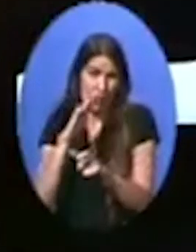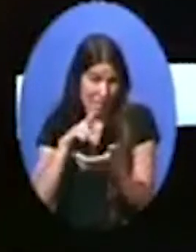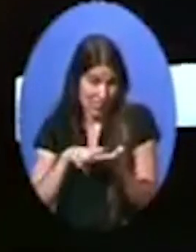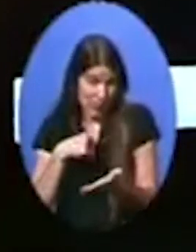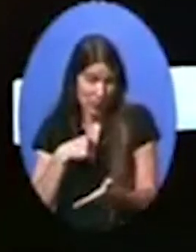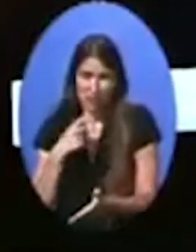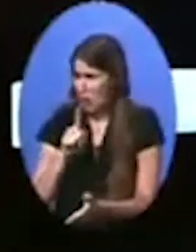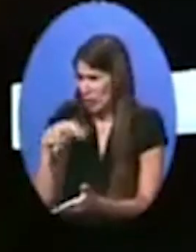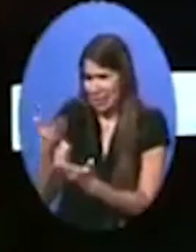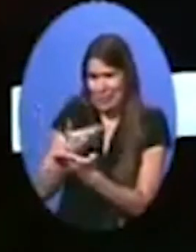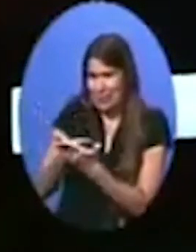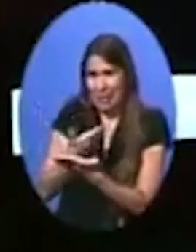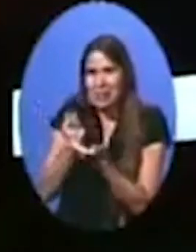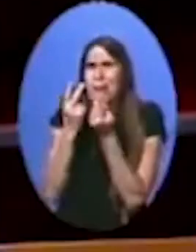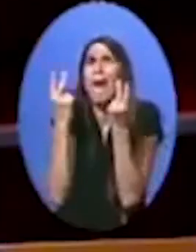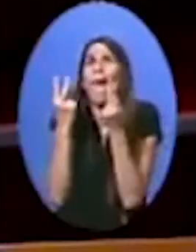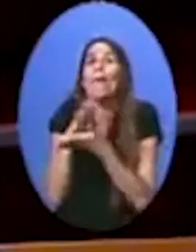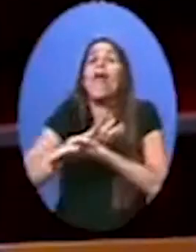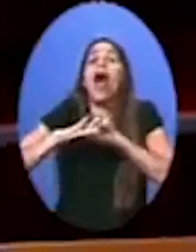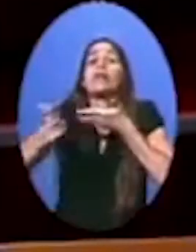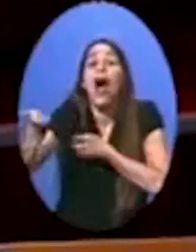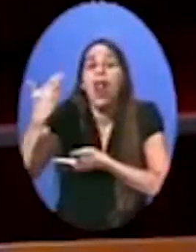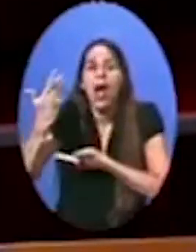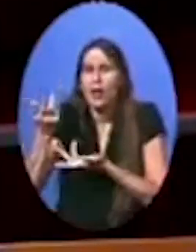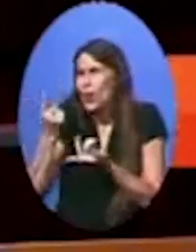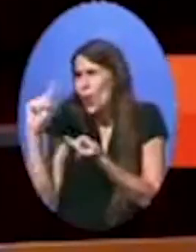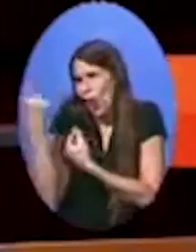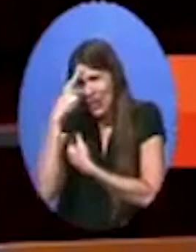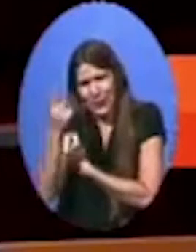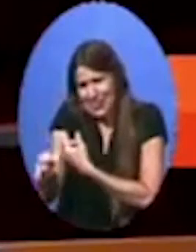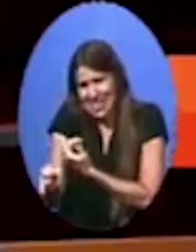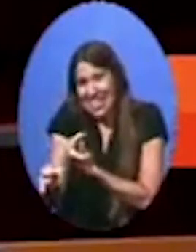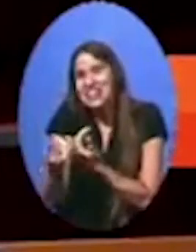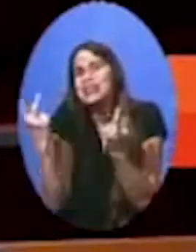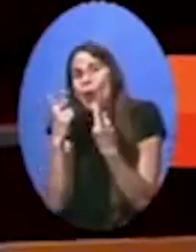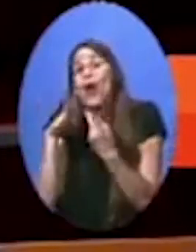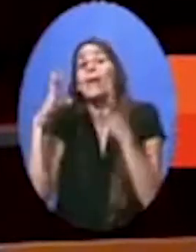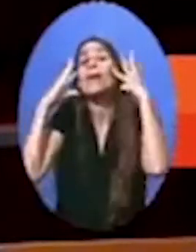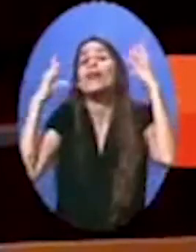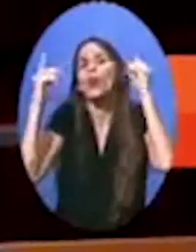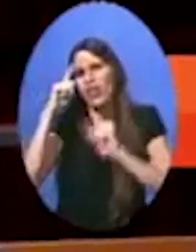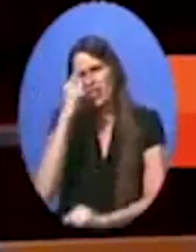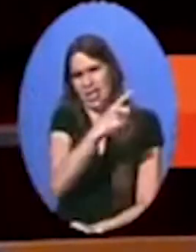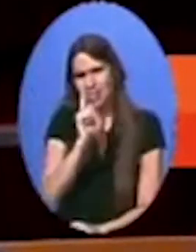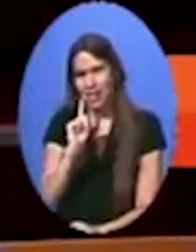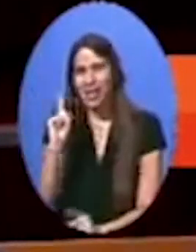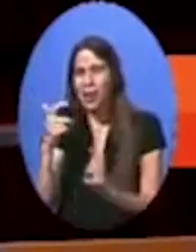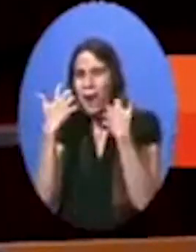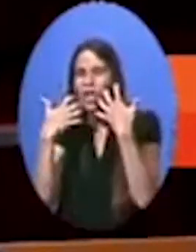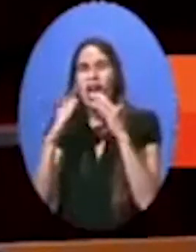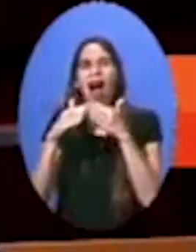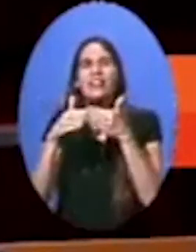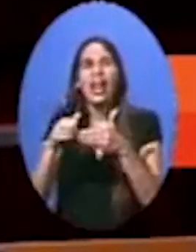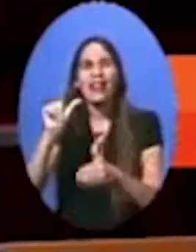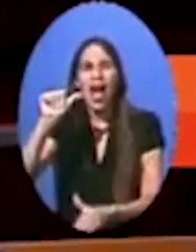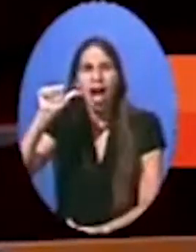לא צריך מסמכים בשביל זה, זה היה ברור מההתחלה. זה היה ברור לכולם וזה היה ברור גם לבן גוריון. כי כל הפרשה של